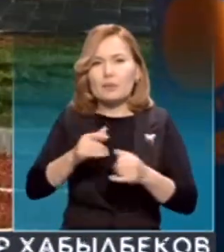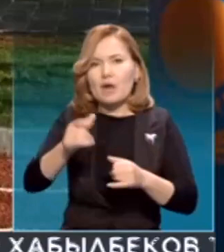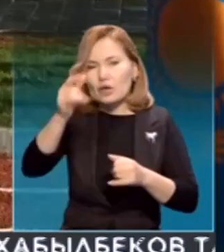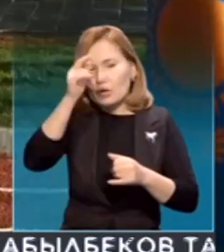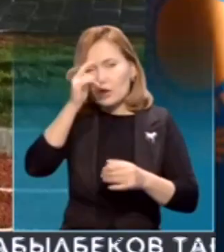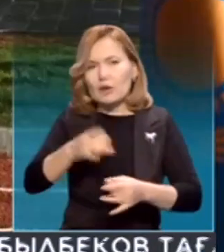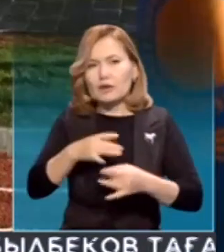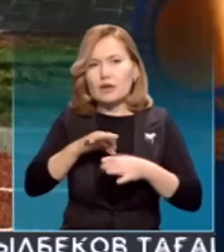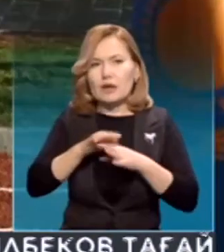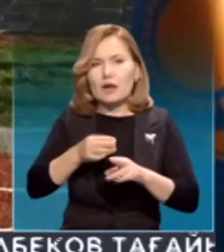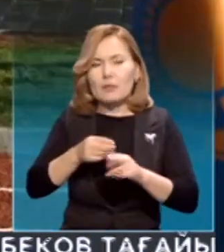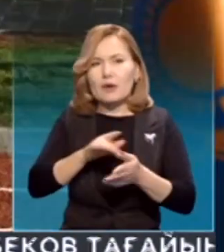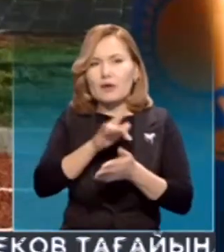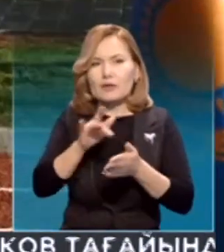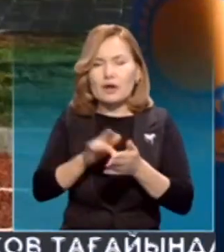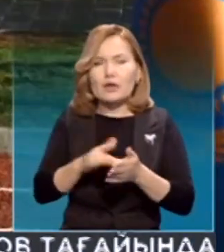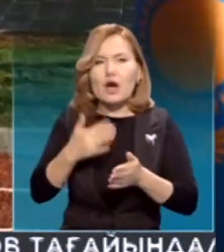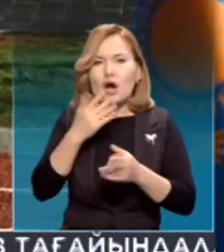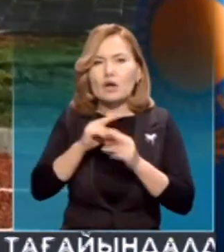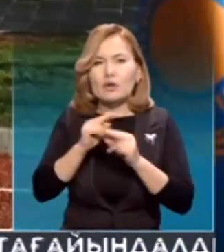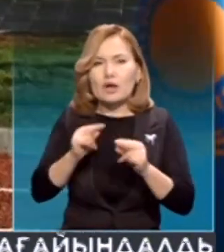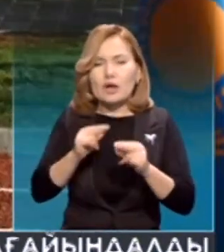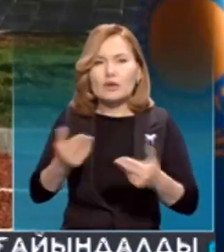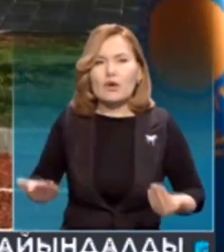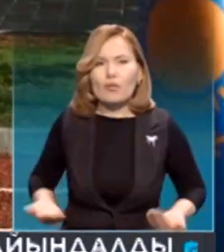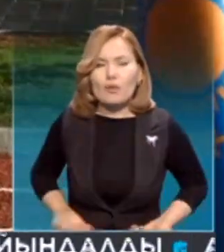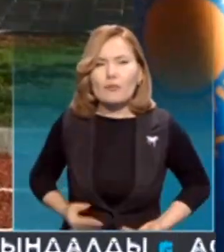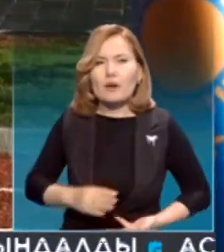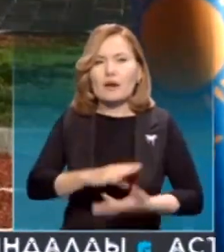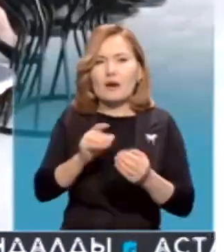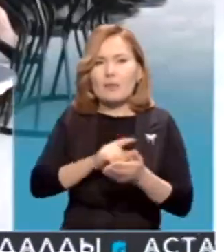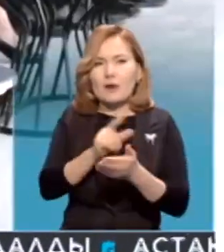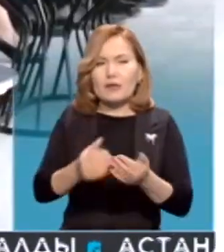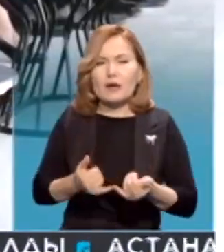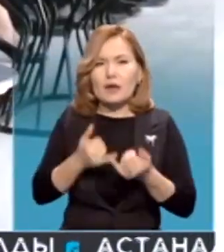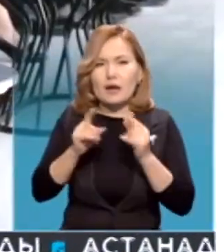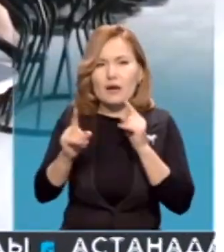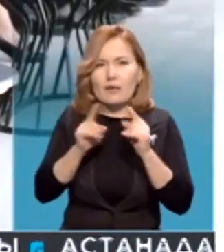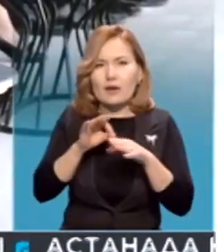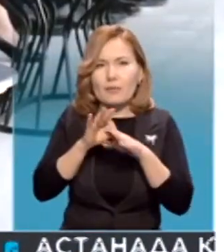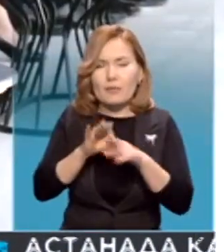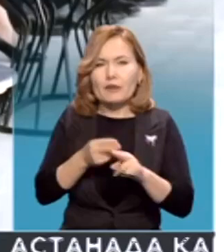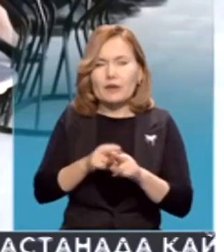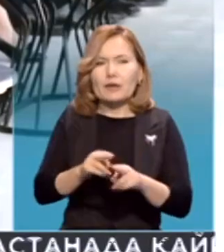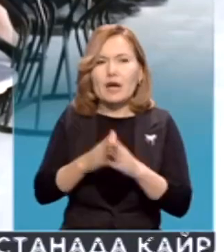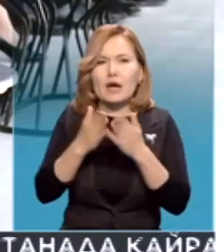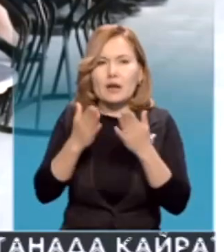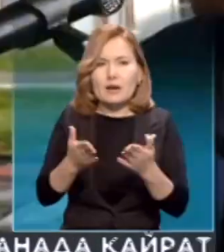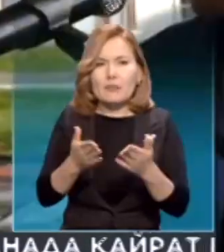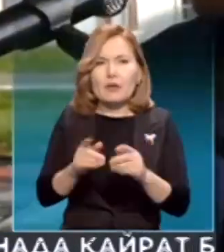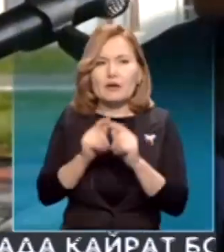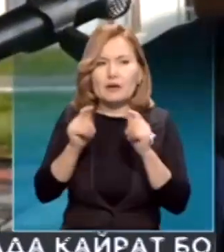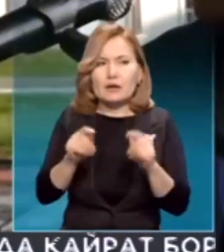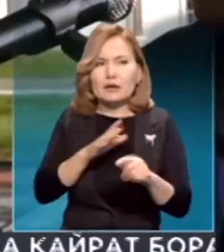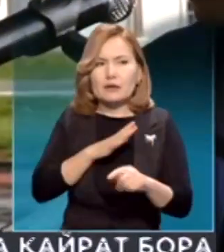өтті. Бірнеше қалада ұлт ұстазының өмірі мен шығармашылығына арналған конференциялар өтіп, еңбектері түрік тіліне